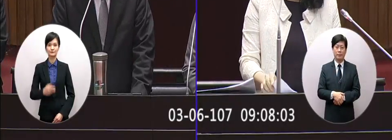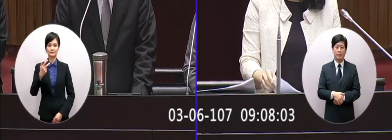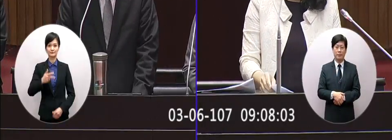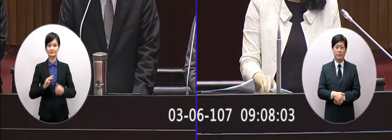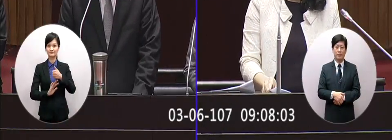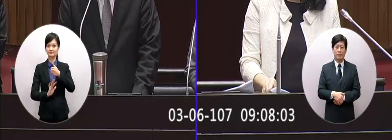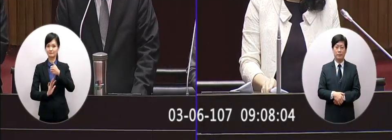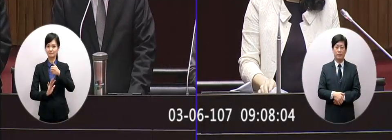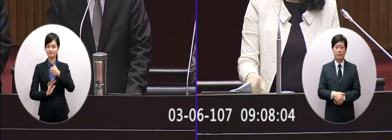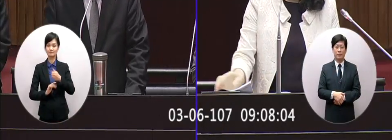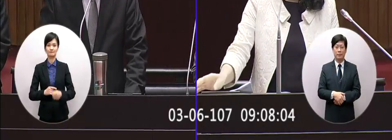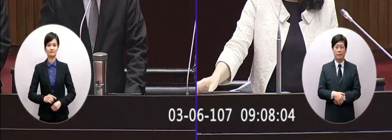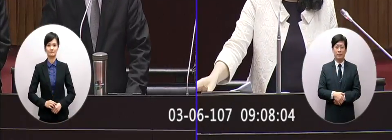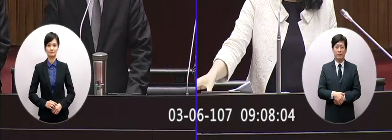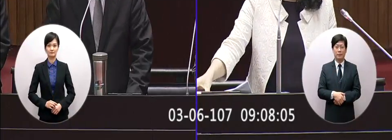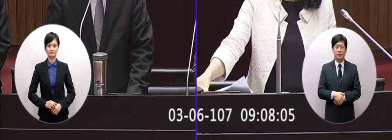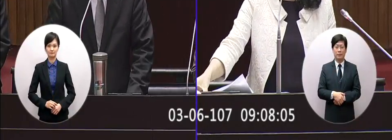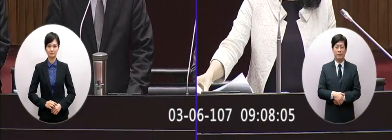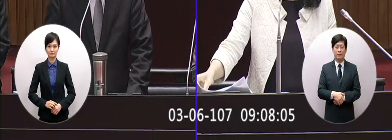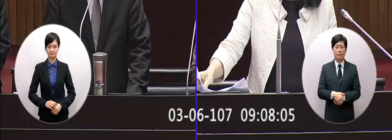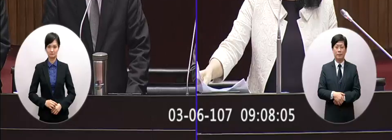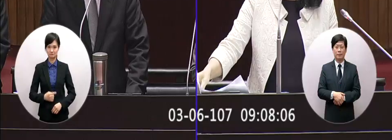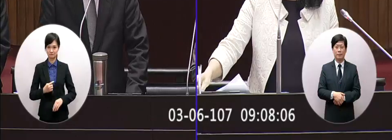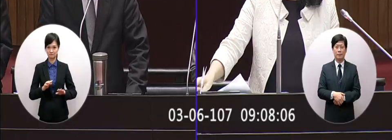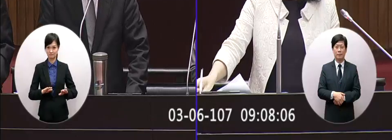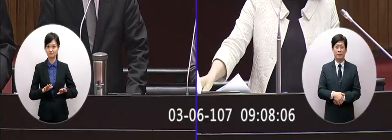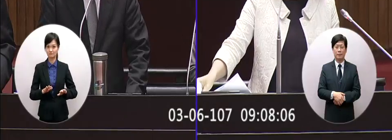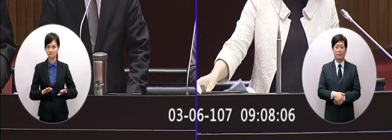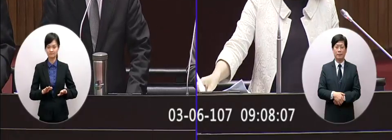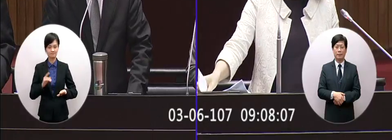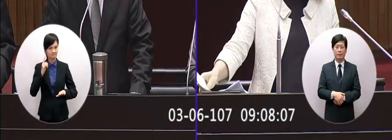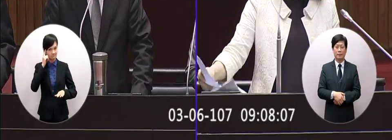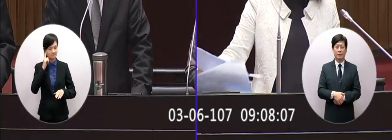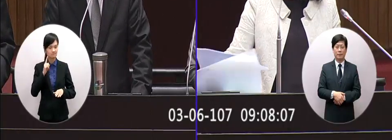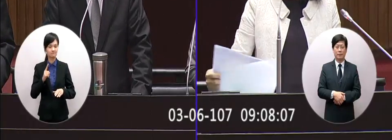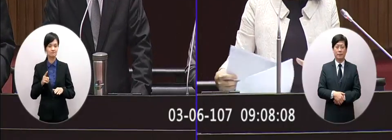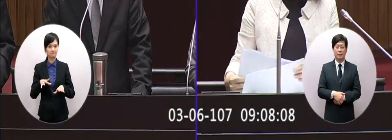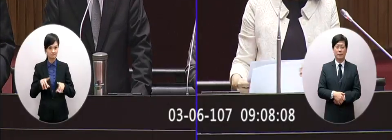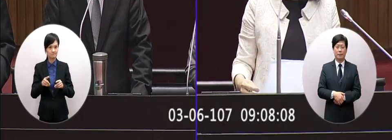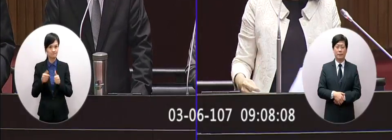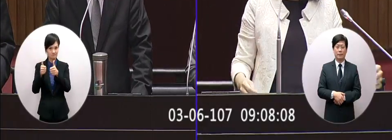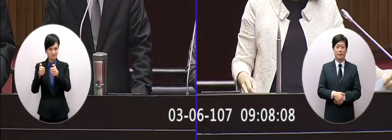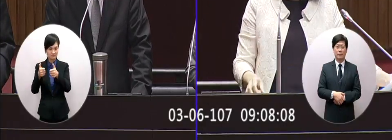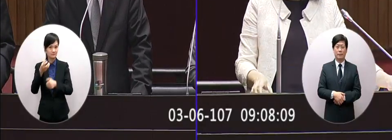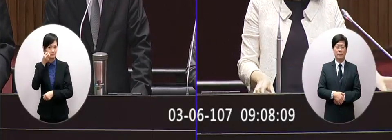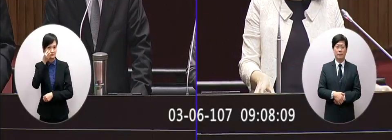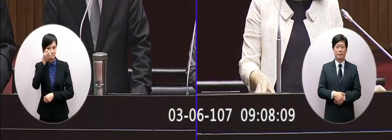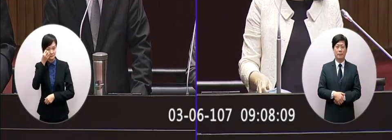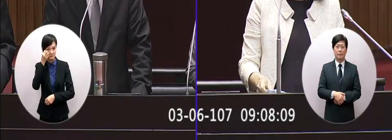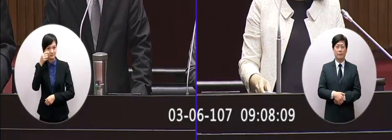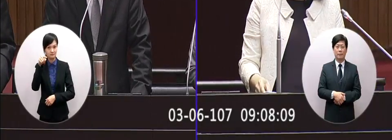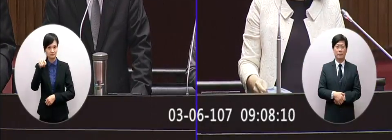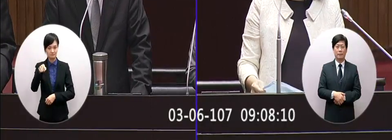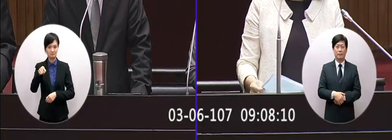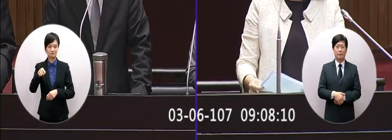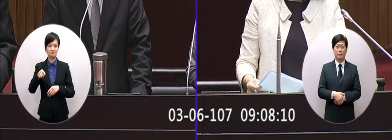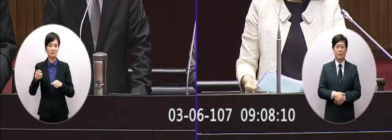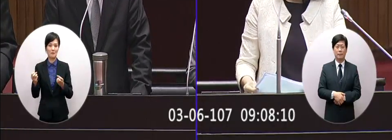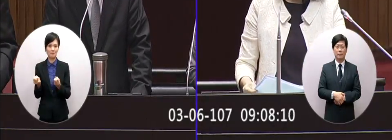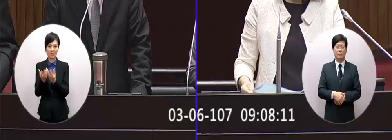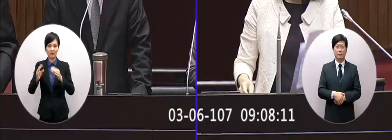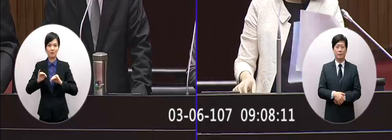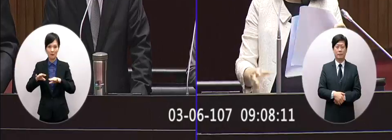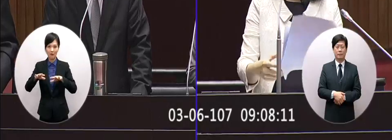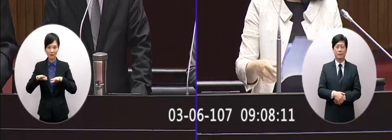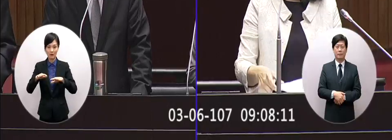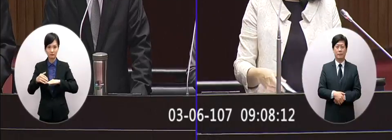员，我利用这个机会先来感谢花莲这次地震花莲